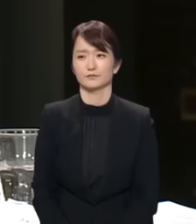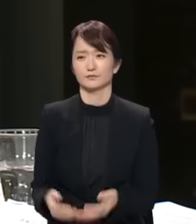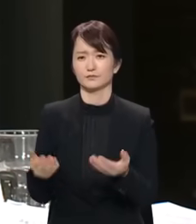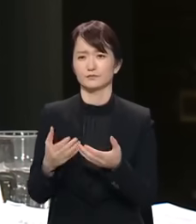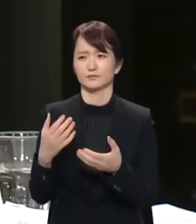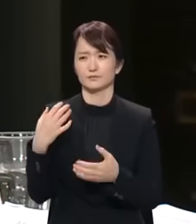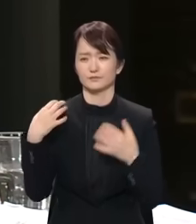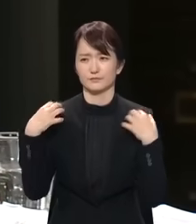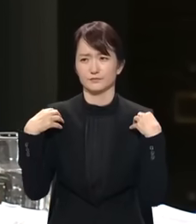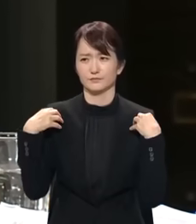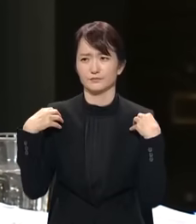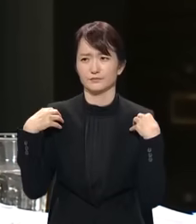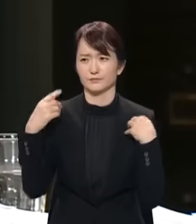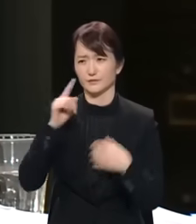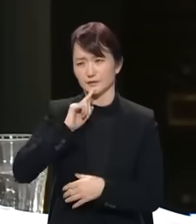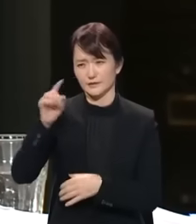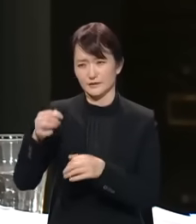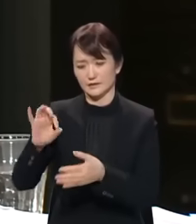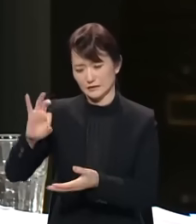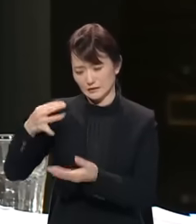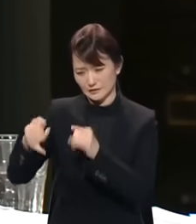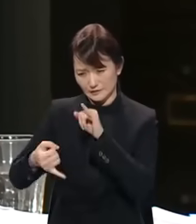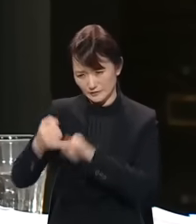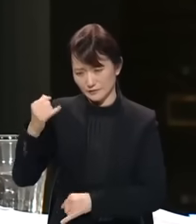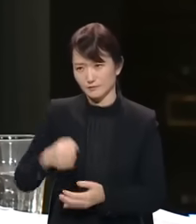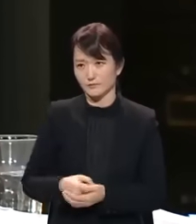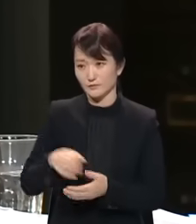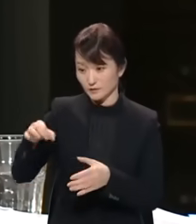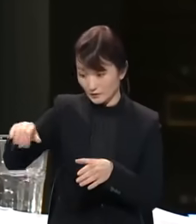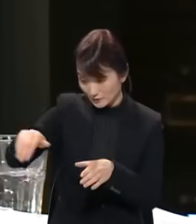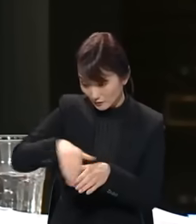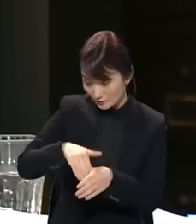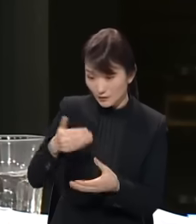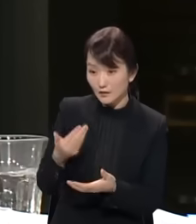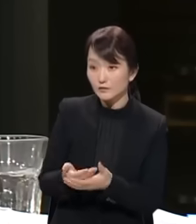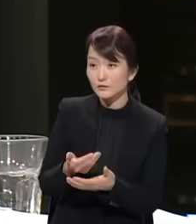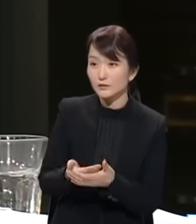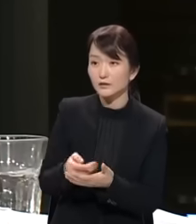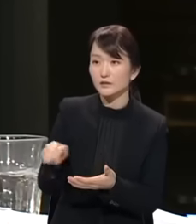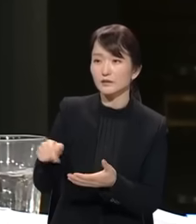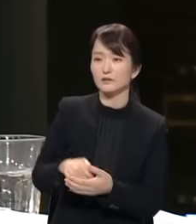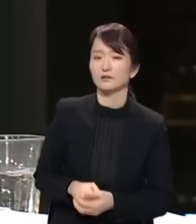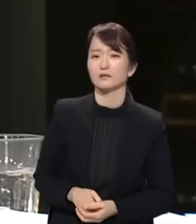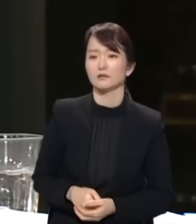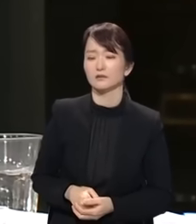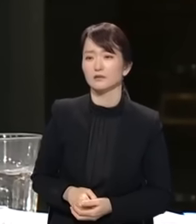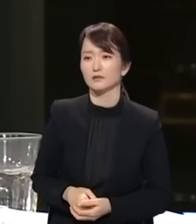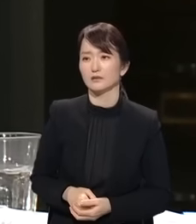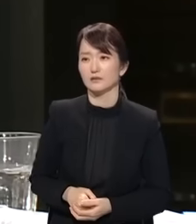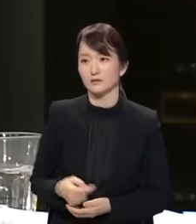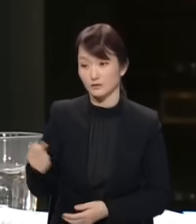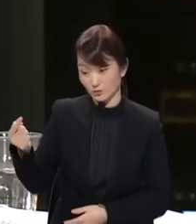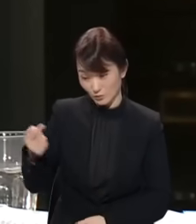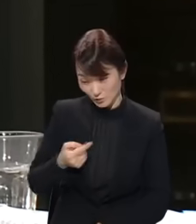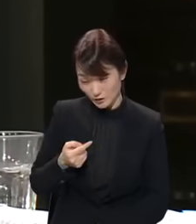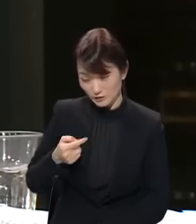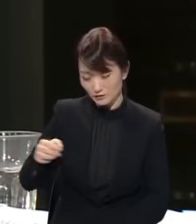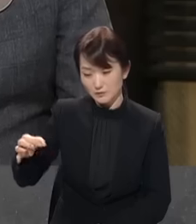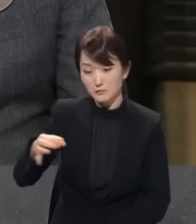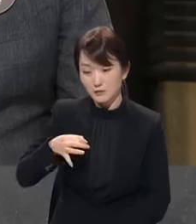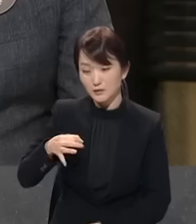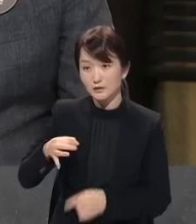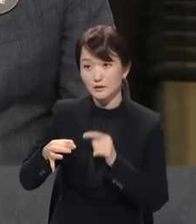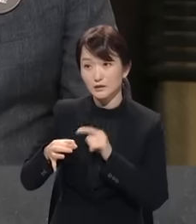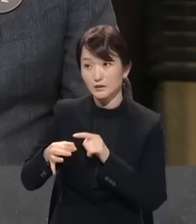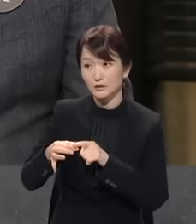노동청 신고, 임금체불. 네. 그러니까 계좌로 입금해 주세요, 사장님 했는데 야, 받아와서 가 뭐 이랬잖아요. 그렇죠. 그럼